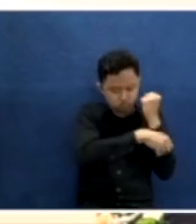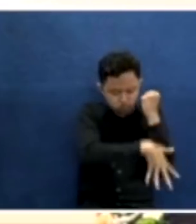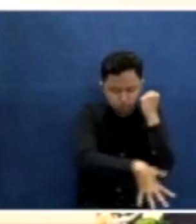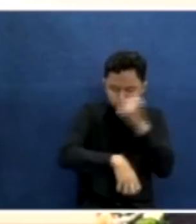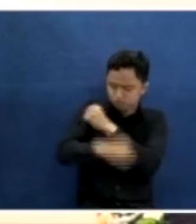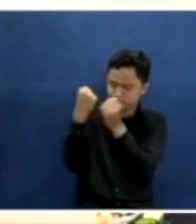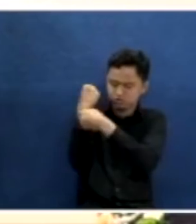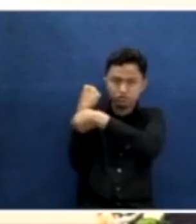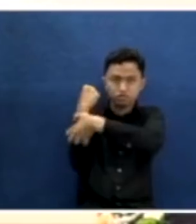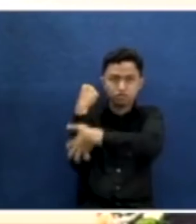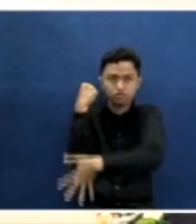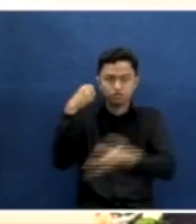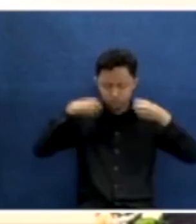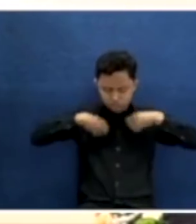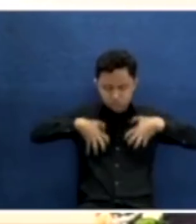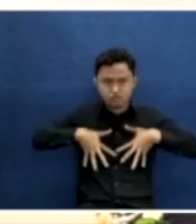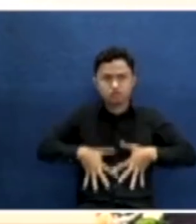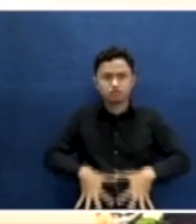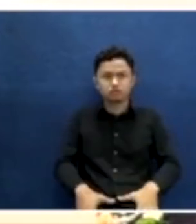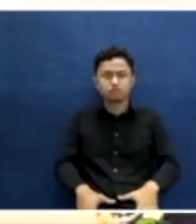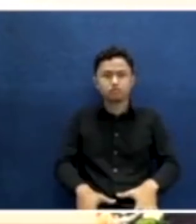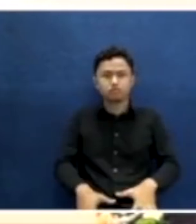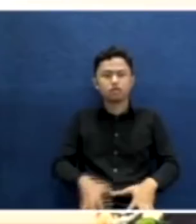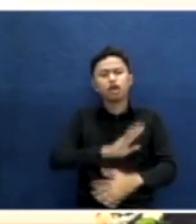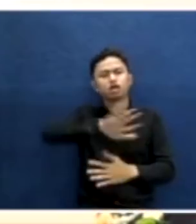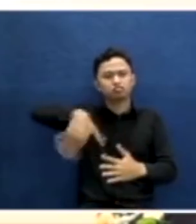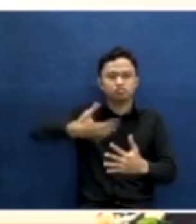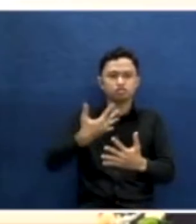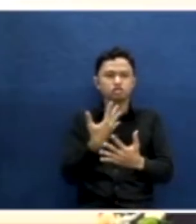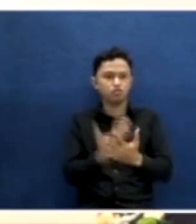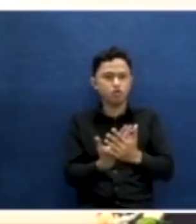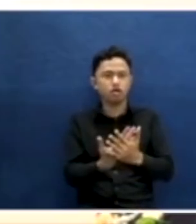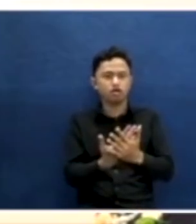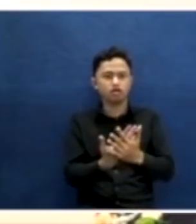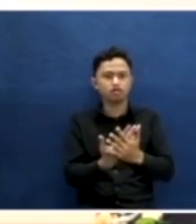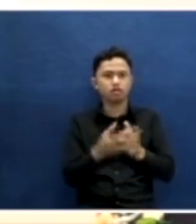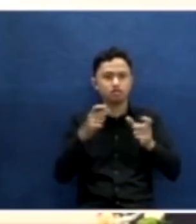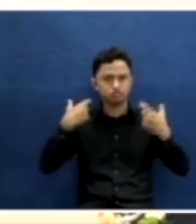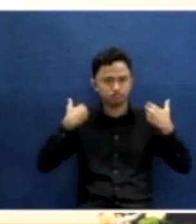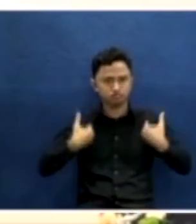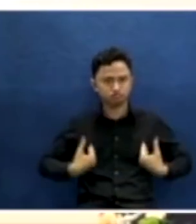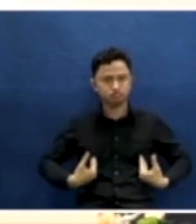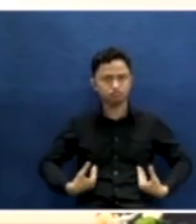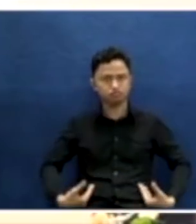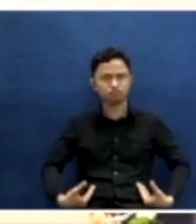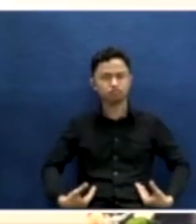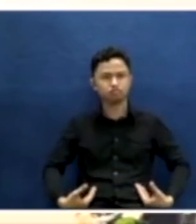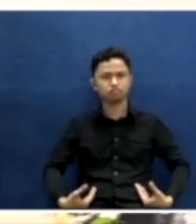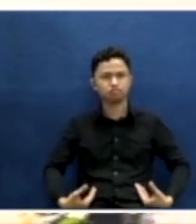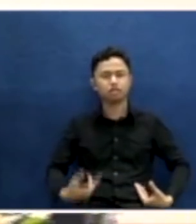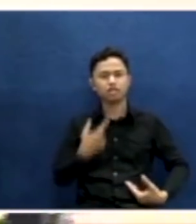seiring dengan makanan haram yang sudah terbentuk didalam tubuhnya Husein dan itu yang menjadikan akhirnya Rasulullah Shallallahu wasallam kemudian